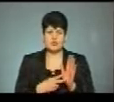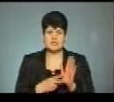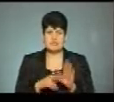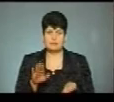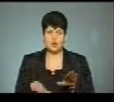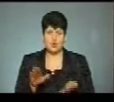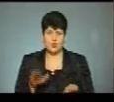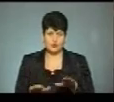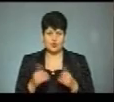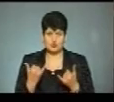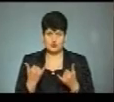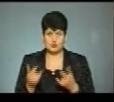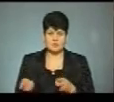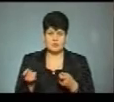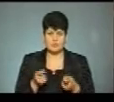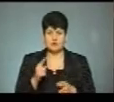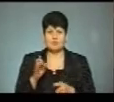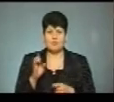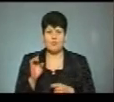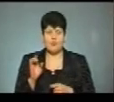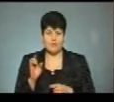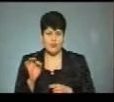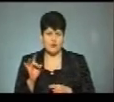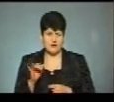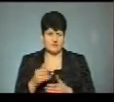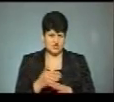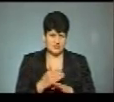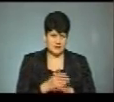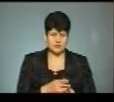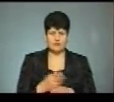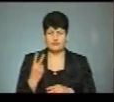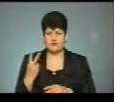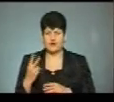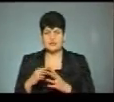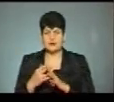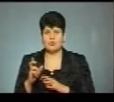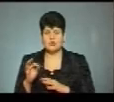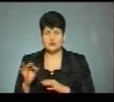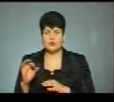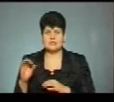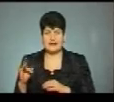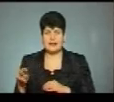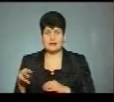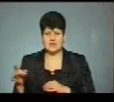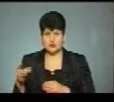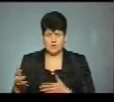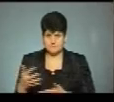бо сьогодні везуть зі Зборова частину, сьогодні ми зібрали в двох селах Бушівка і Усники Ланівецького